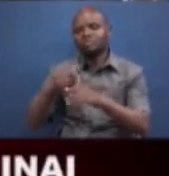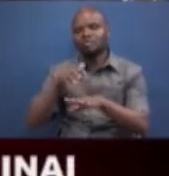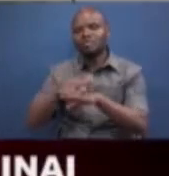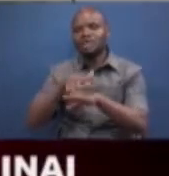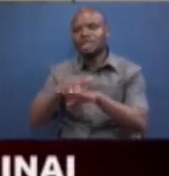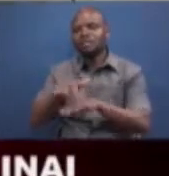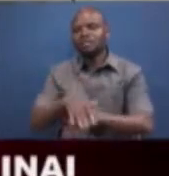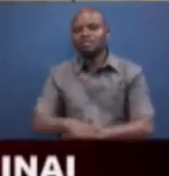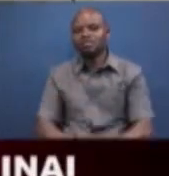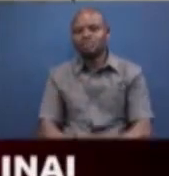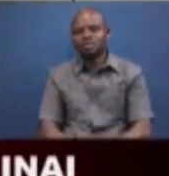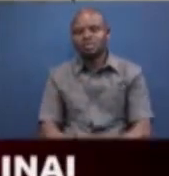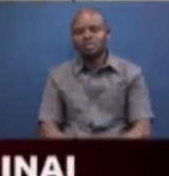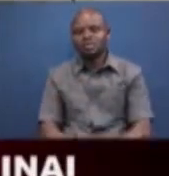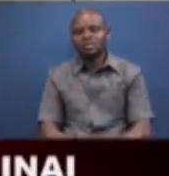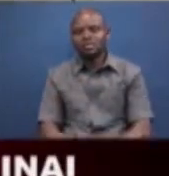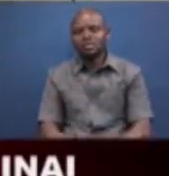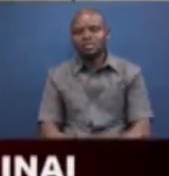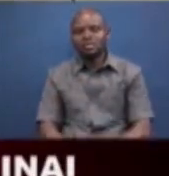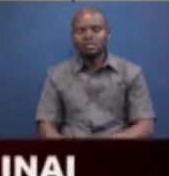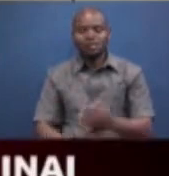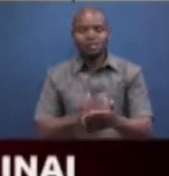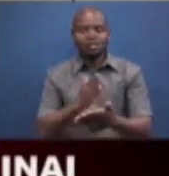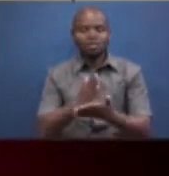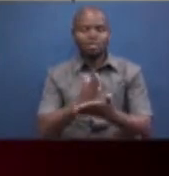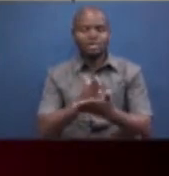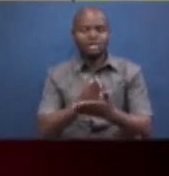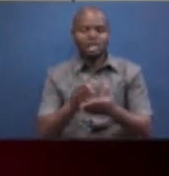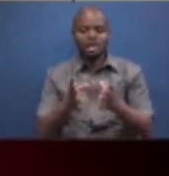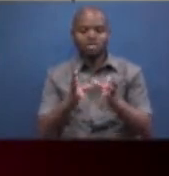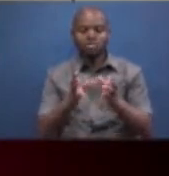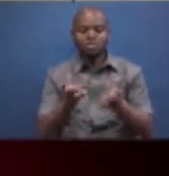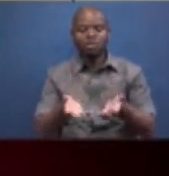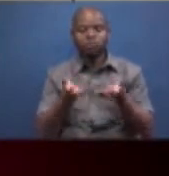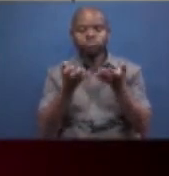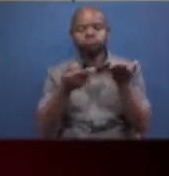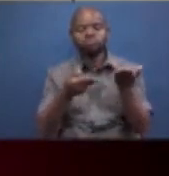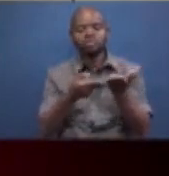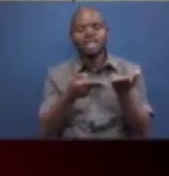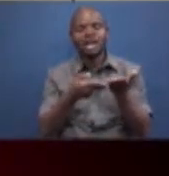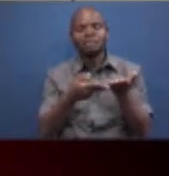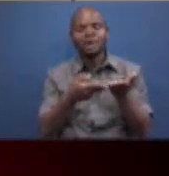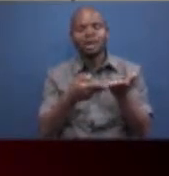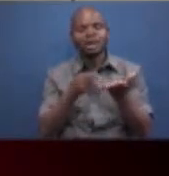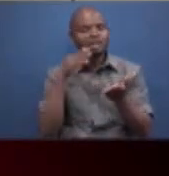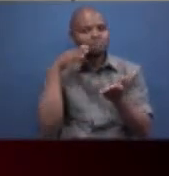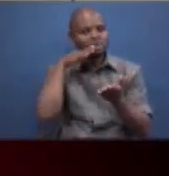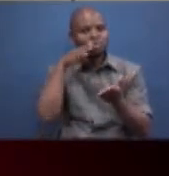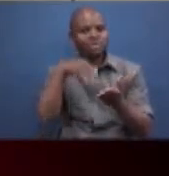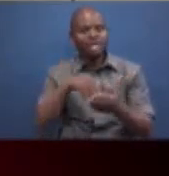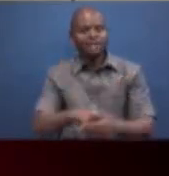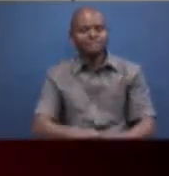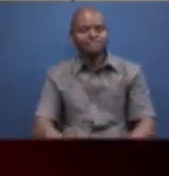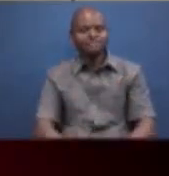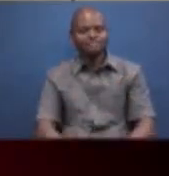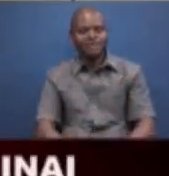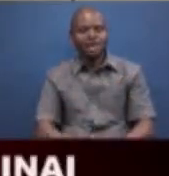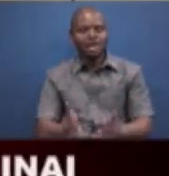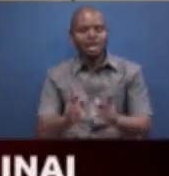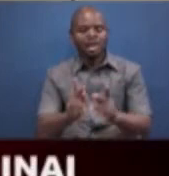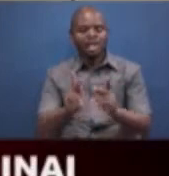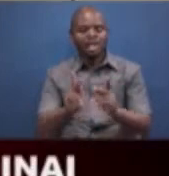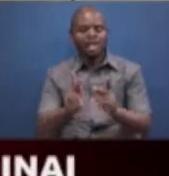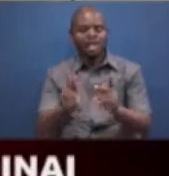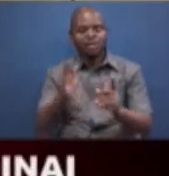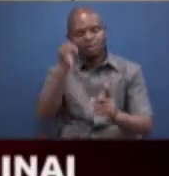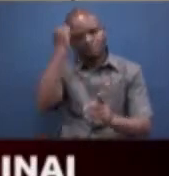maelekezo. Ni kweli tume imeibua swala la tehama na vyombo haki jinai, ni muhimu sana. Na kama mnakumbuka,